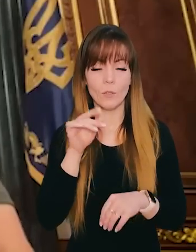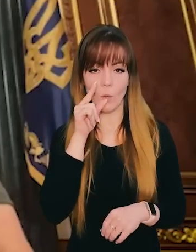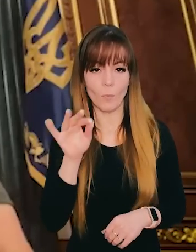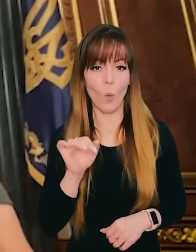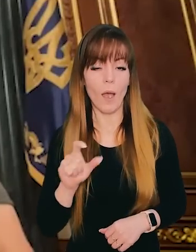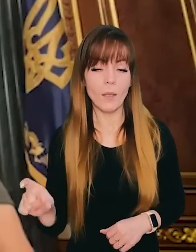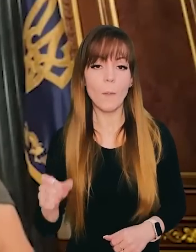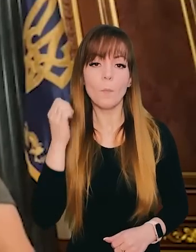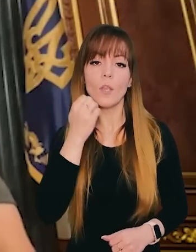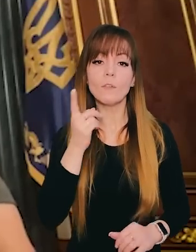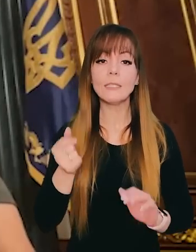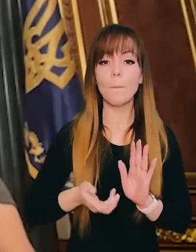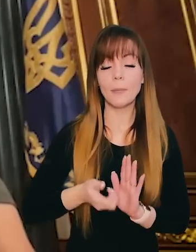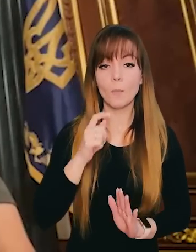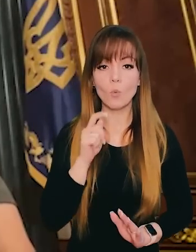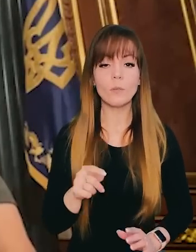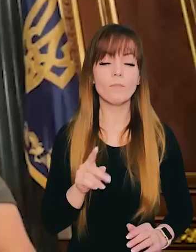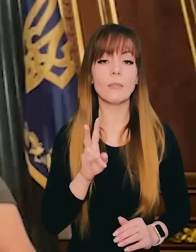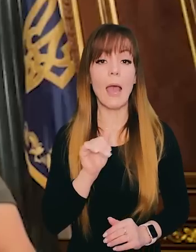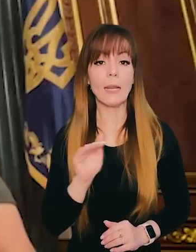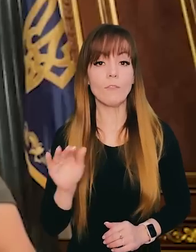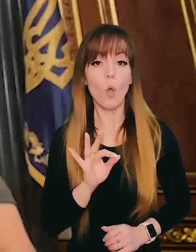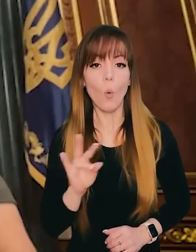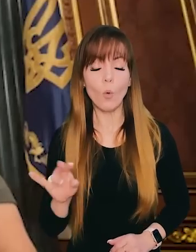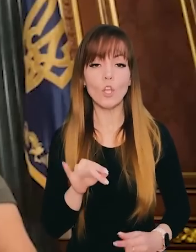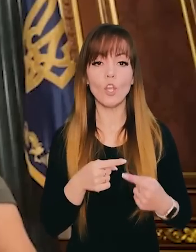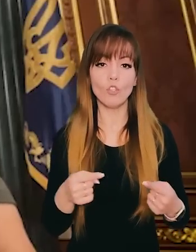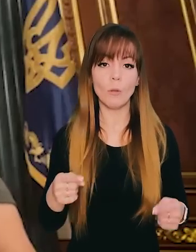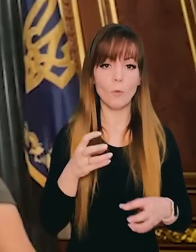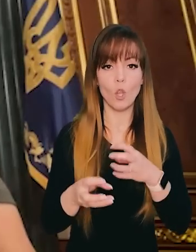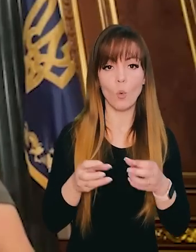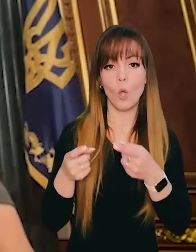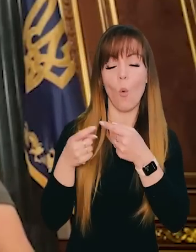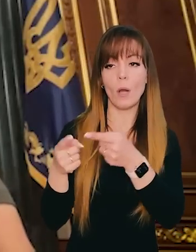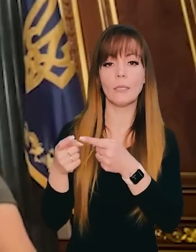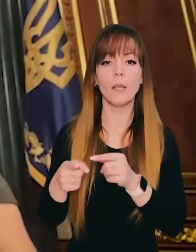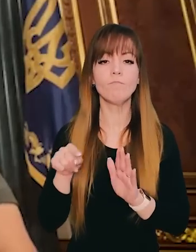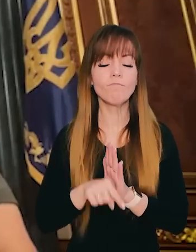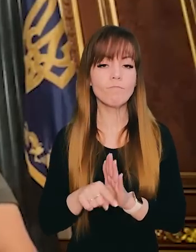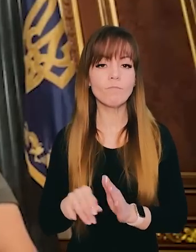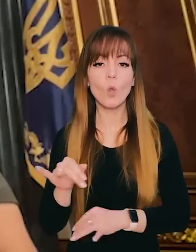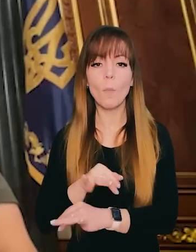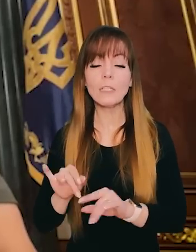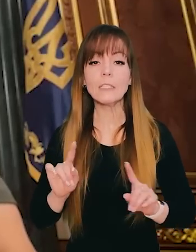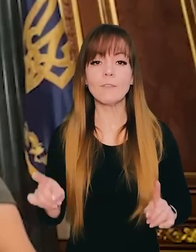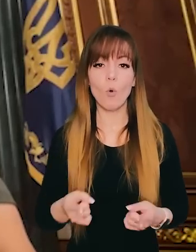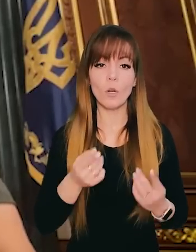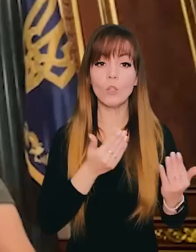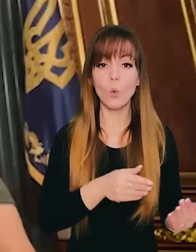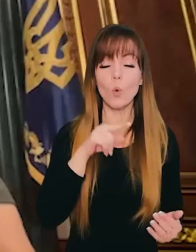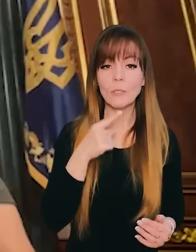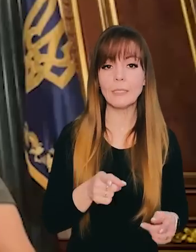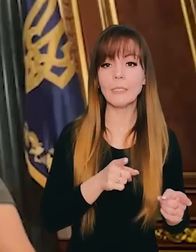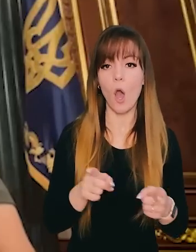об'єдних Арабських Еміратів подякував за підтримку України зокрема на рівні ООН та інших міжнародних організацій предметно обговорили